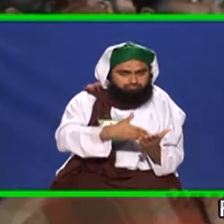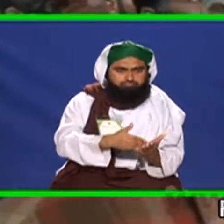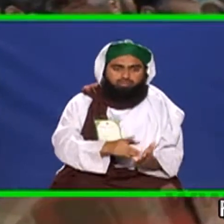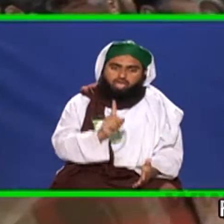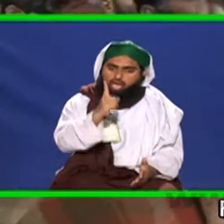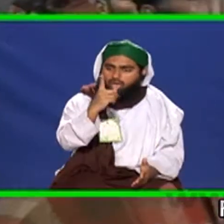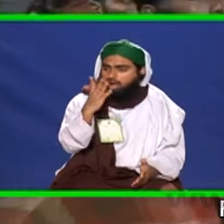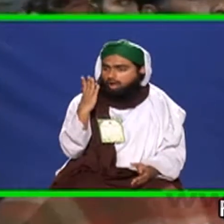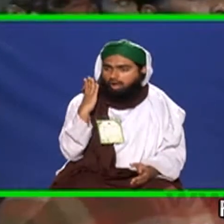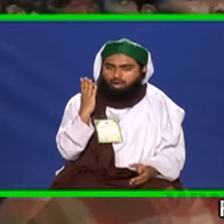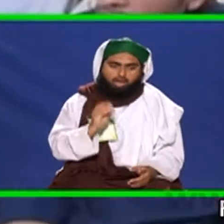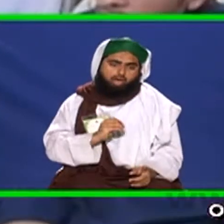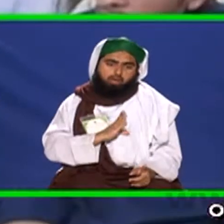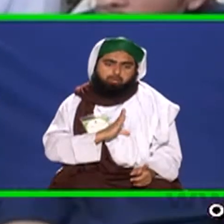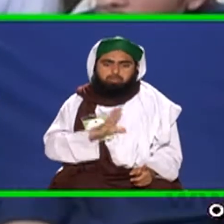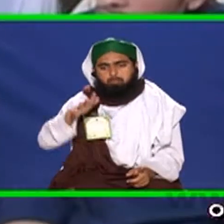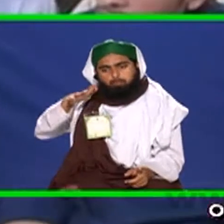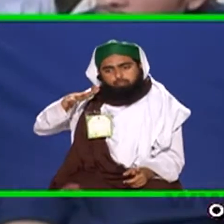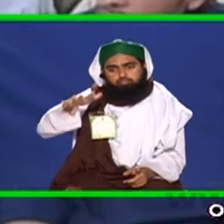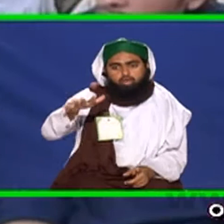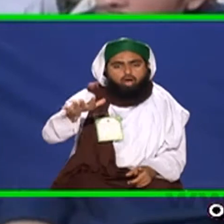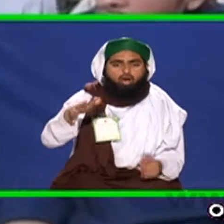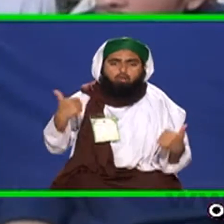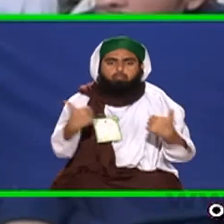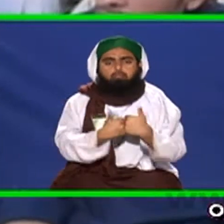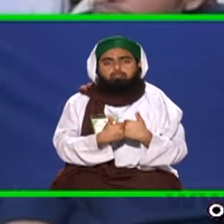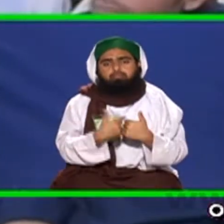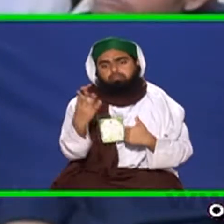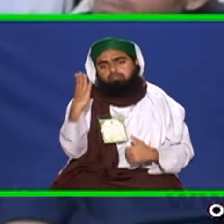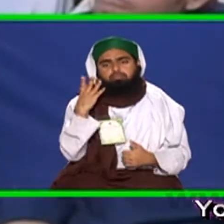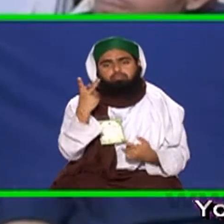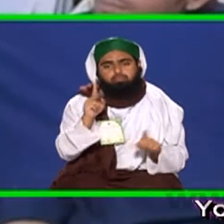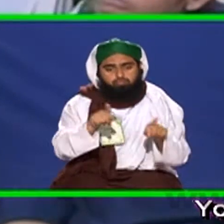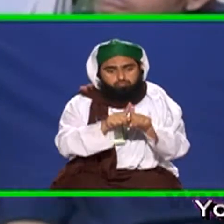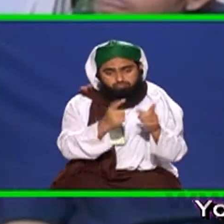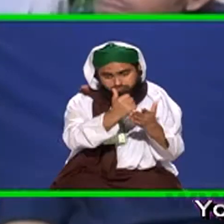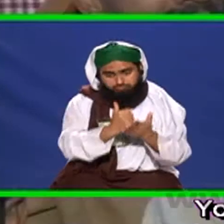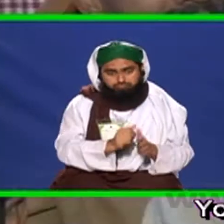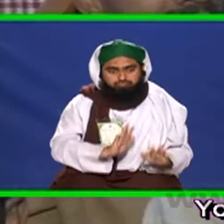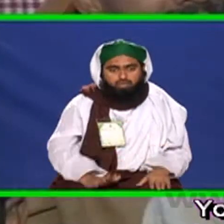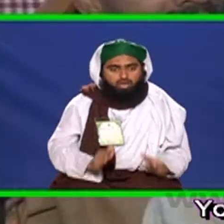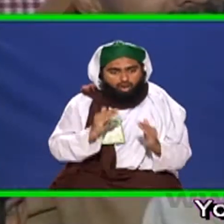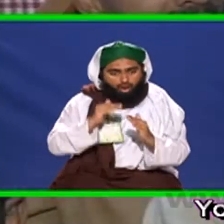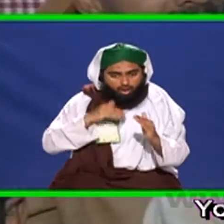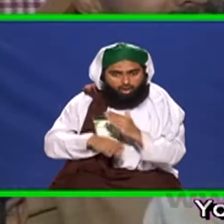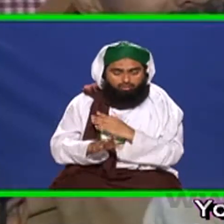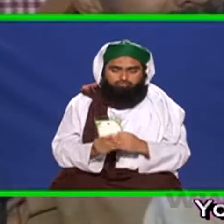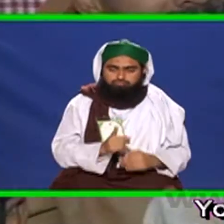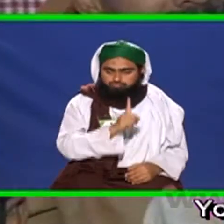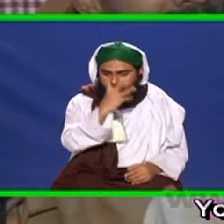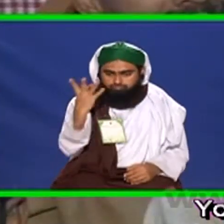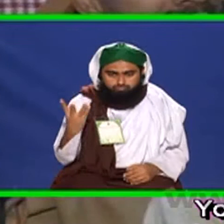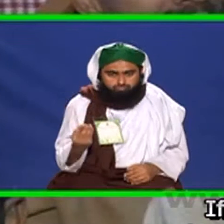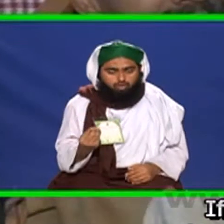مسجد حرام، تو وہاں ایک نیکی کی لاکھ نیکی ہے. اب یہی سبحان اللہ جو یہاں پڑھ رہے ہیں 100